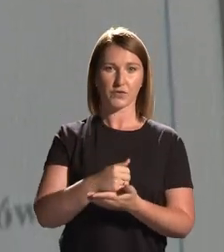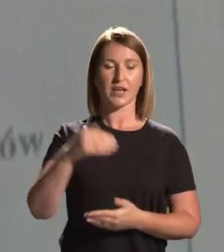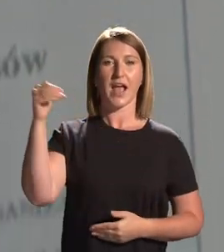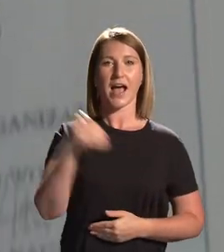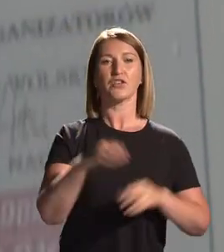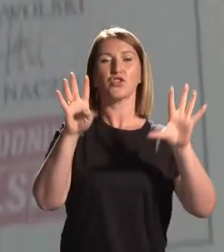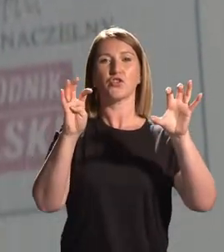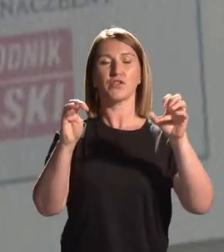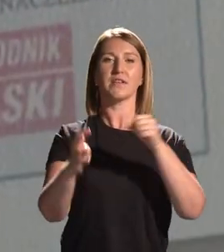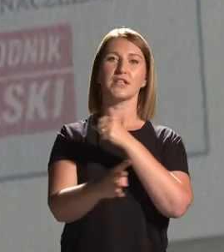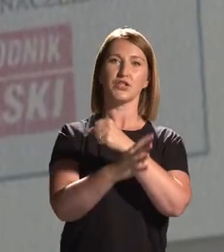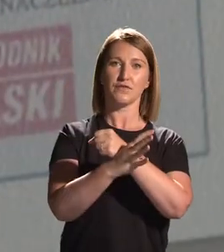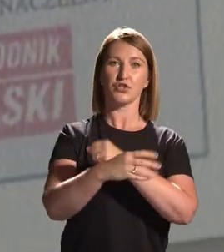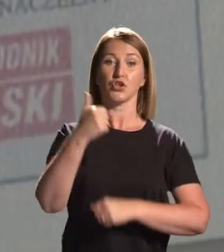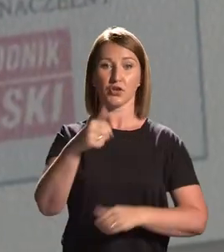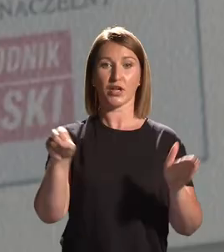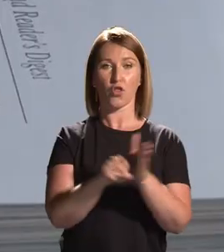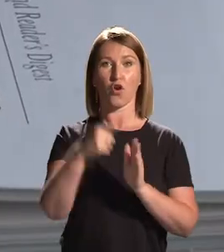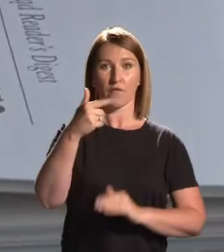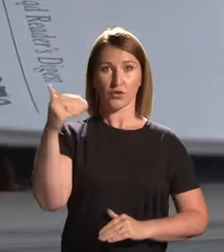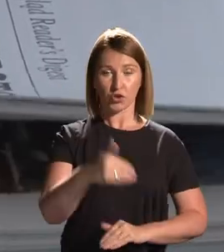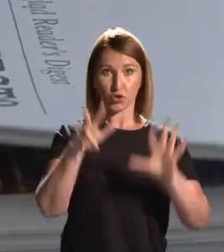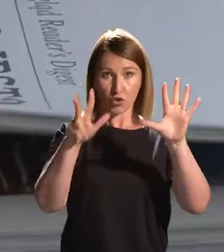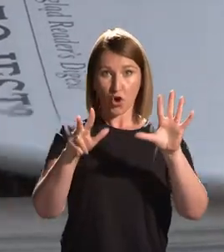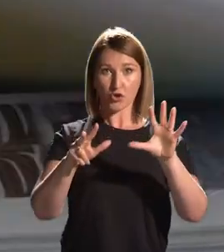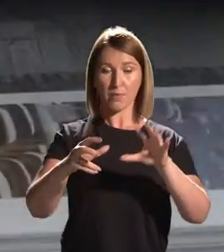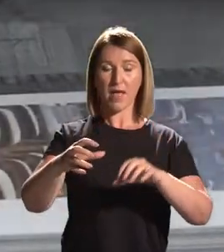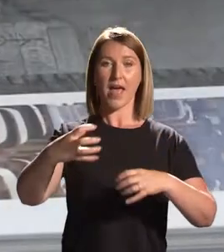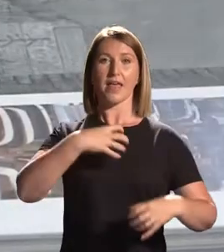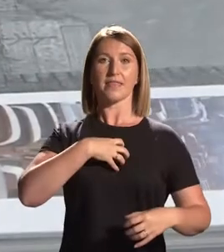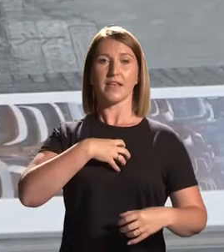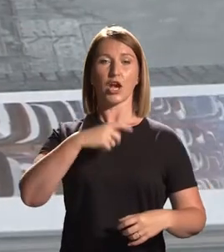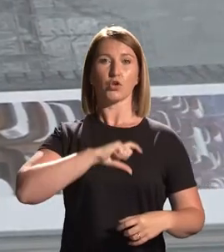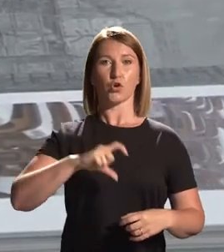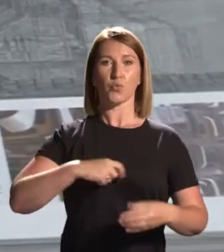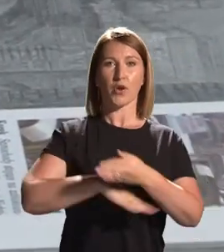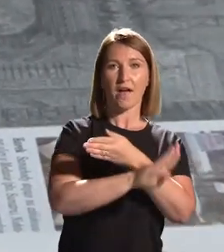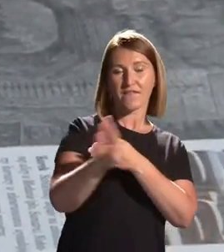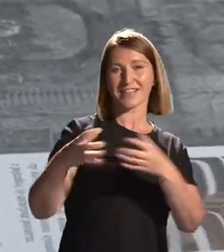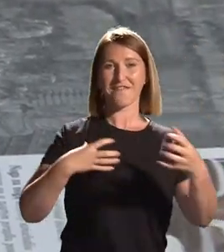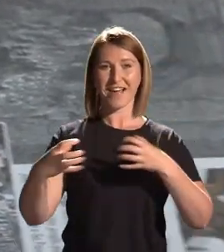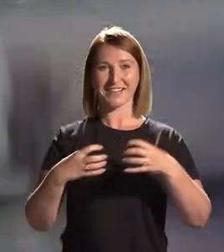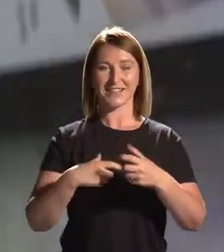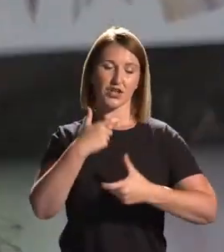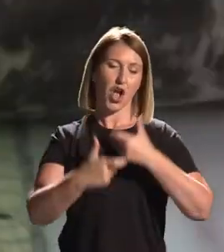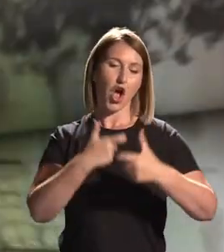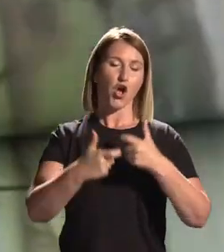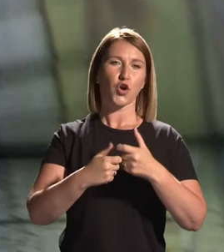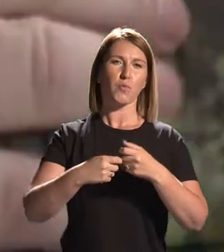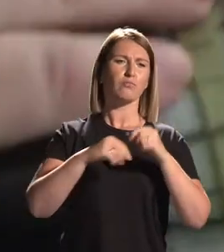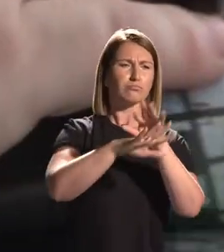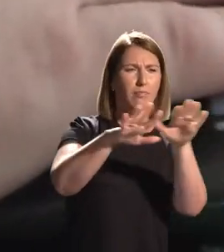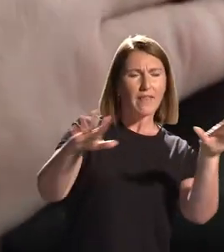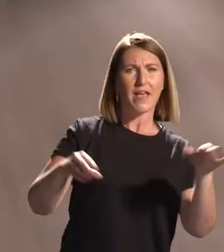1991-2008 dyrektor Pilskiego Biura Wystaw Artystycznych. Organizator międzynarodowych i ogólnopolskich plenerów artystycznych oraz kurator licznych